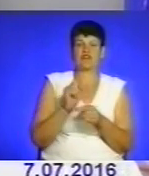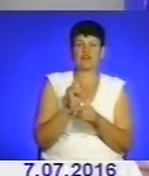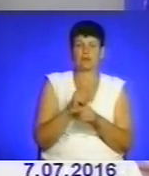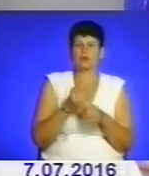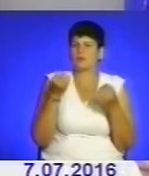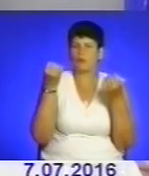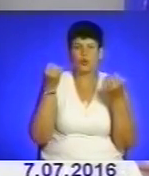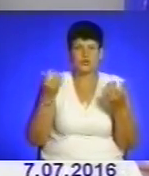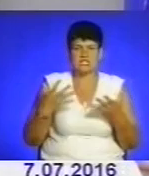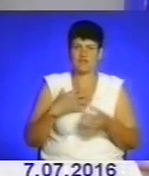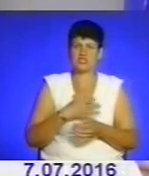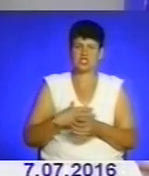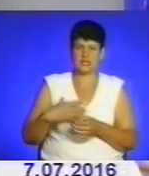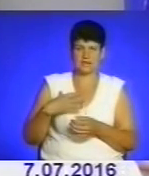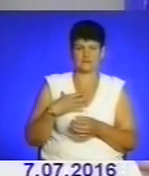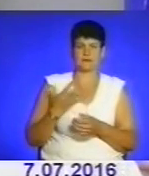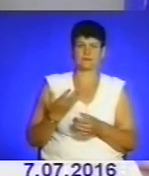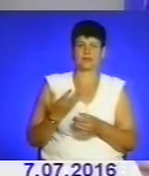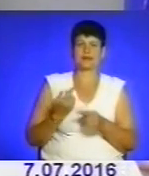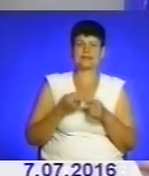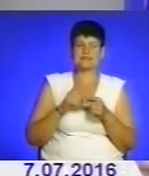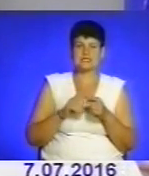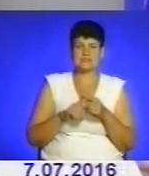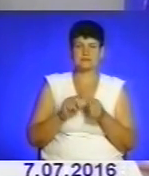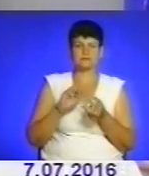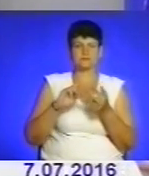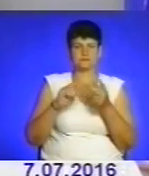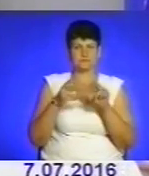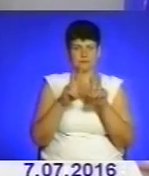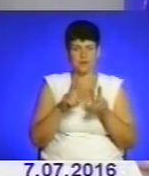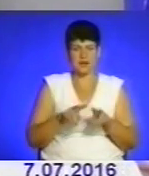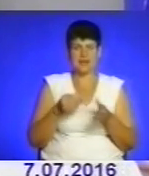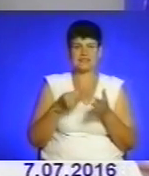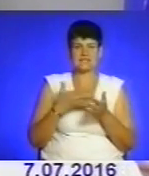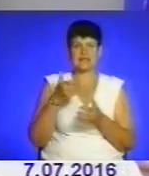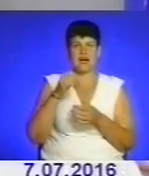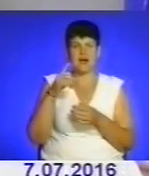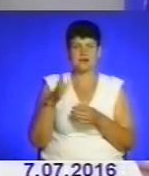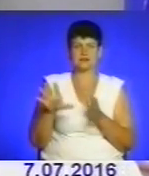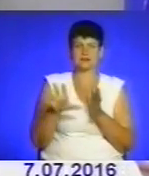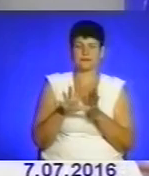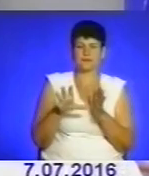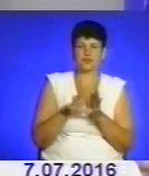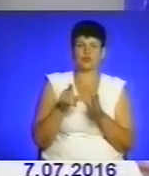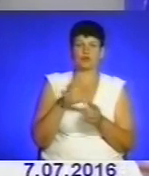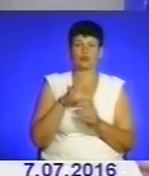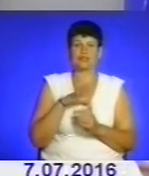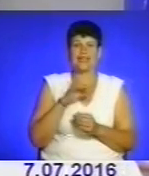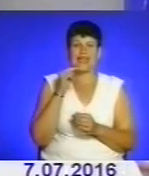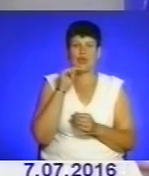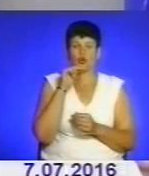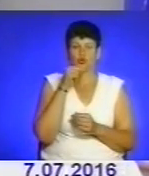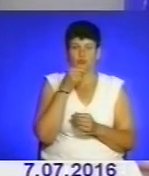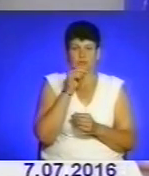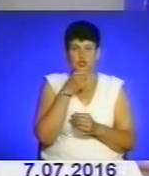але дуже важливі. Перше – це перегляд цін на газ і електроенергію, для того, аби вони були економічно обґрунтованими